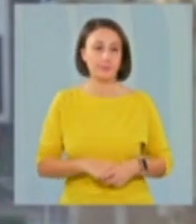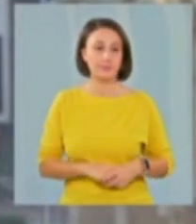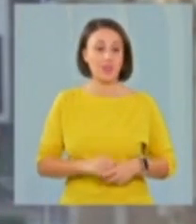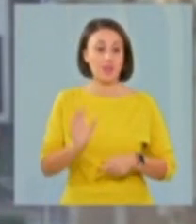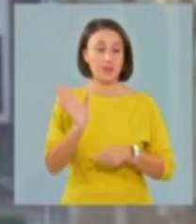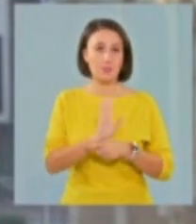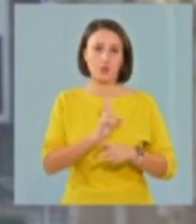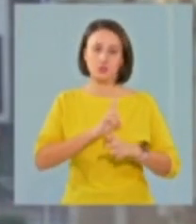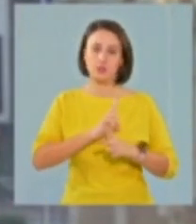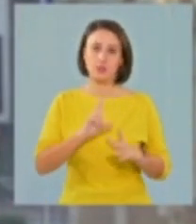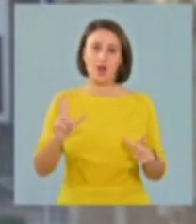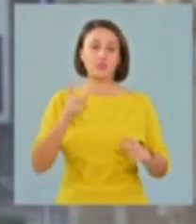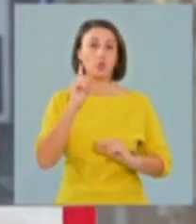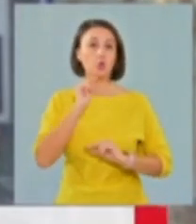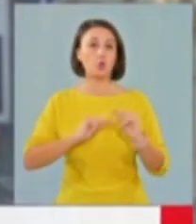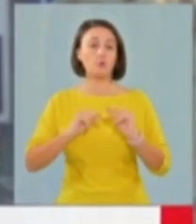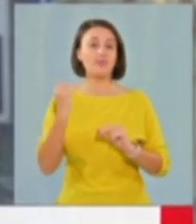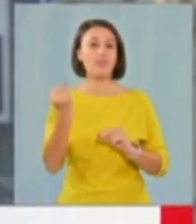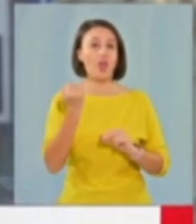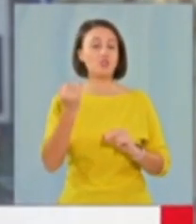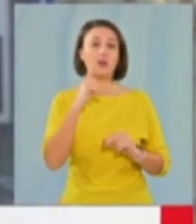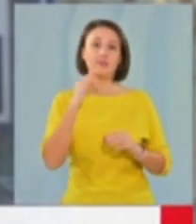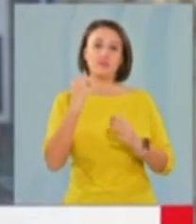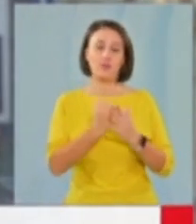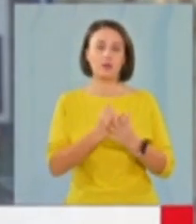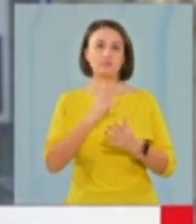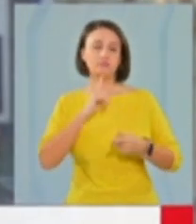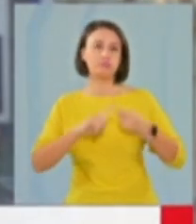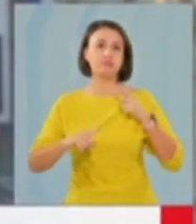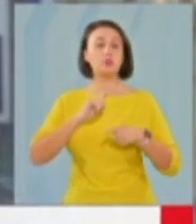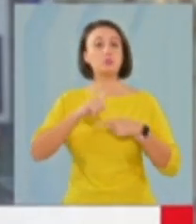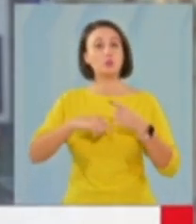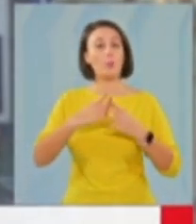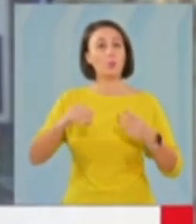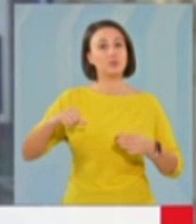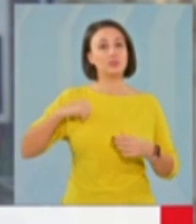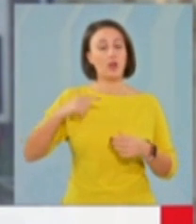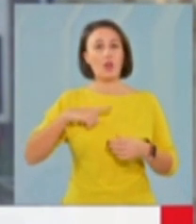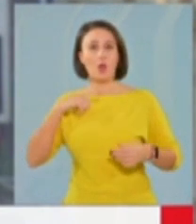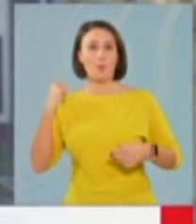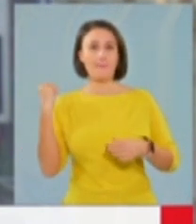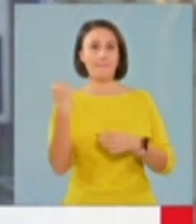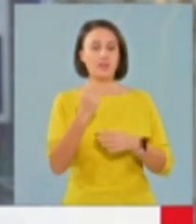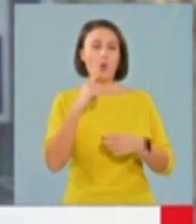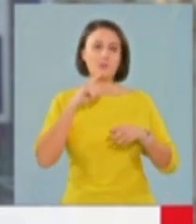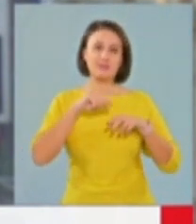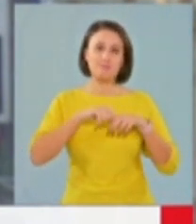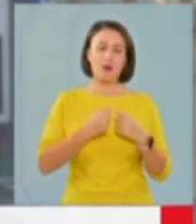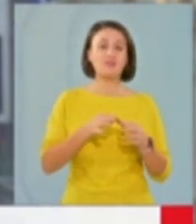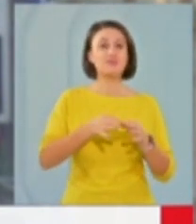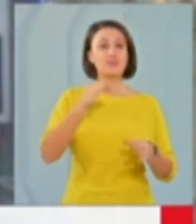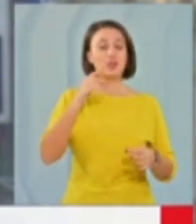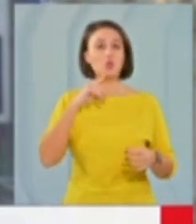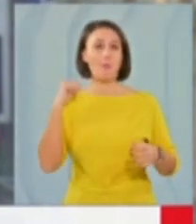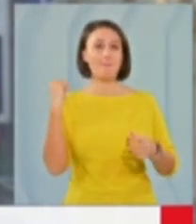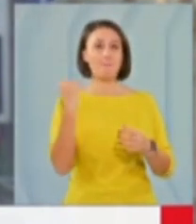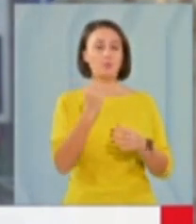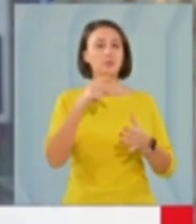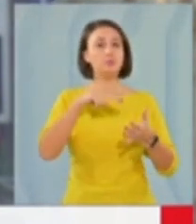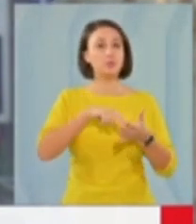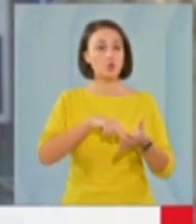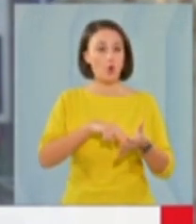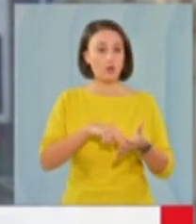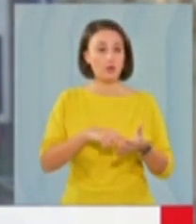Imagini scandaloase într-un club din Iași a fost un adevărat măcel după ce mai mulți tineri au sărit la bătaie, au spart sticle și și-au împărțit pumnii și